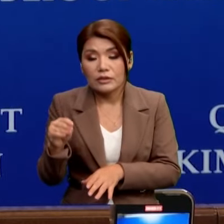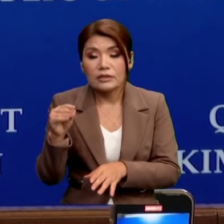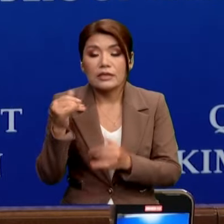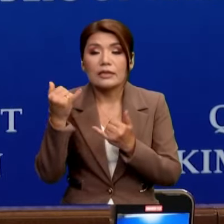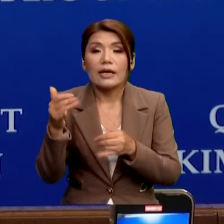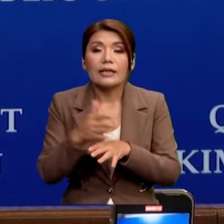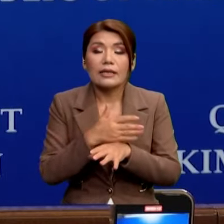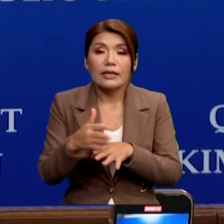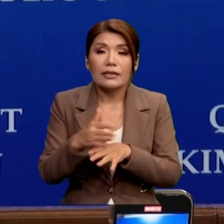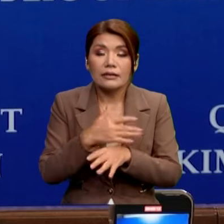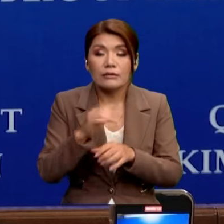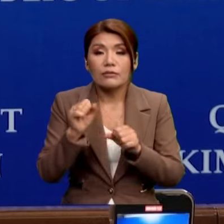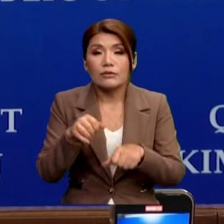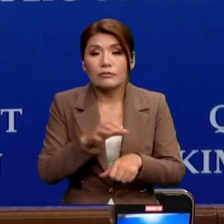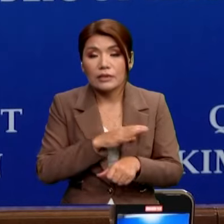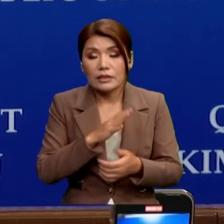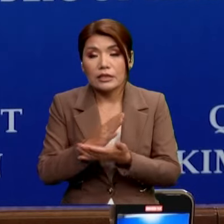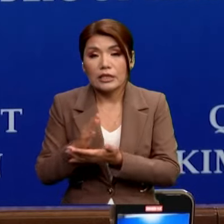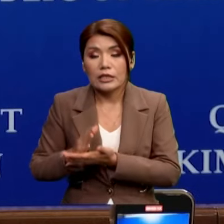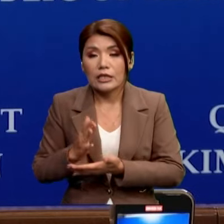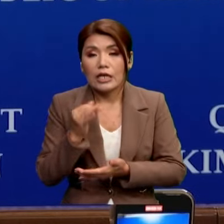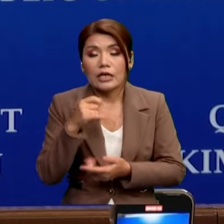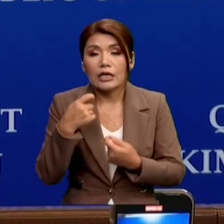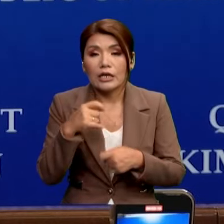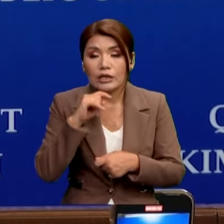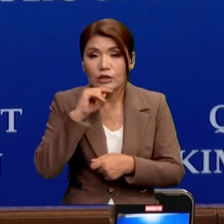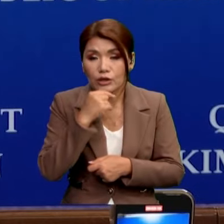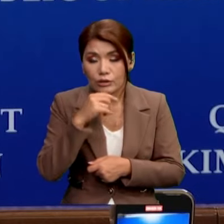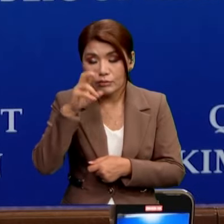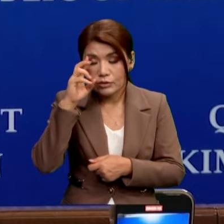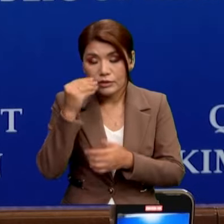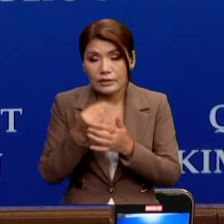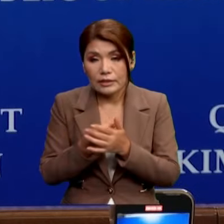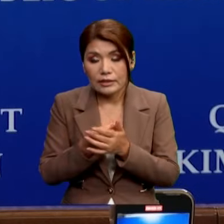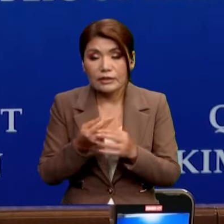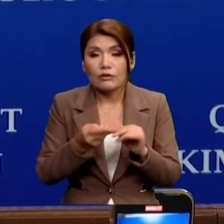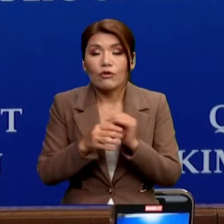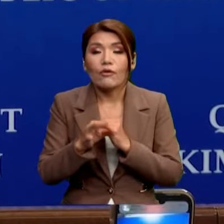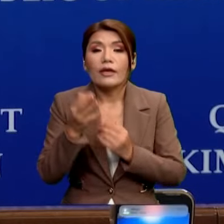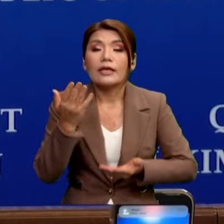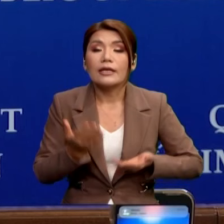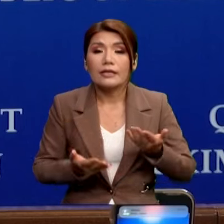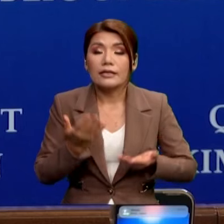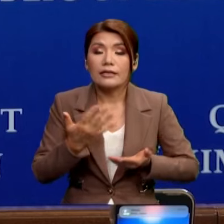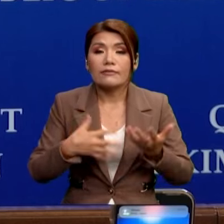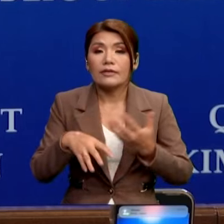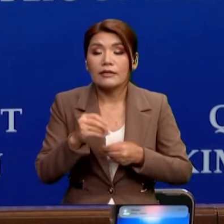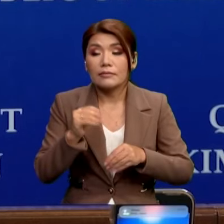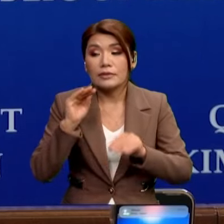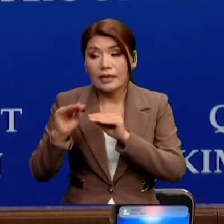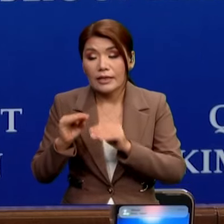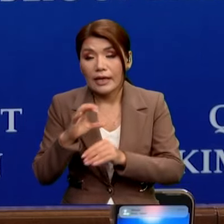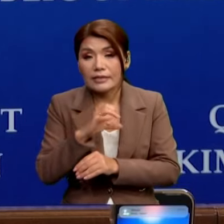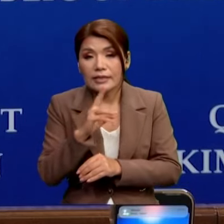на отдельных позициях все-таки иметь существенную экономию бюджетных средств. Если с момента в целом создания